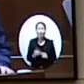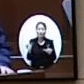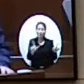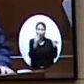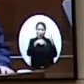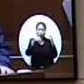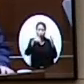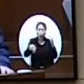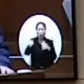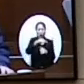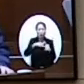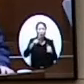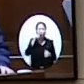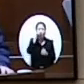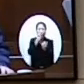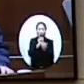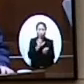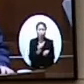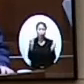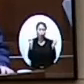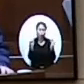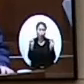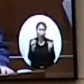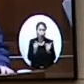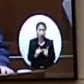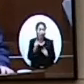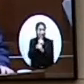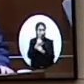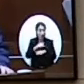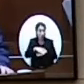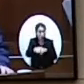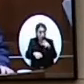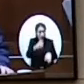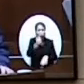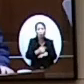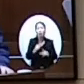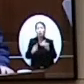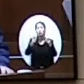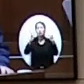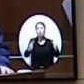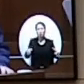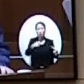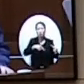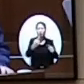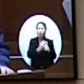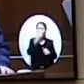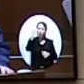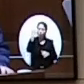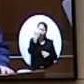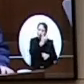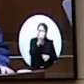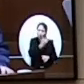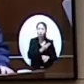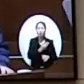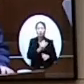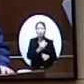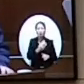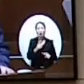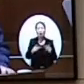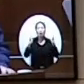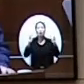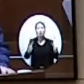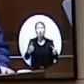속 환경오염 줄이기를 매일 실천한다면 우리 시는 친환경 생태 도시에 한 발짝 더 다가갈